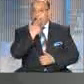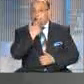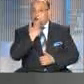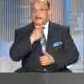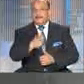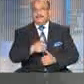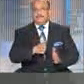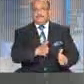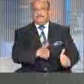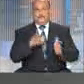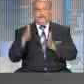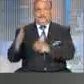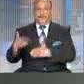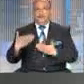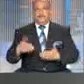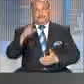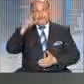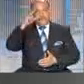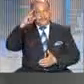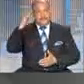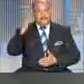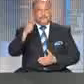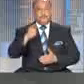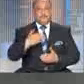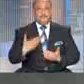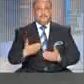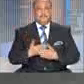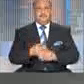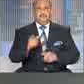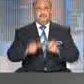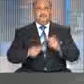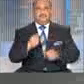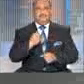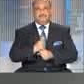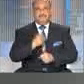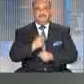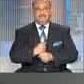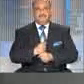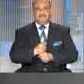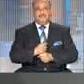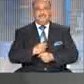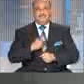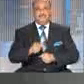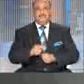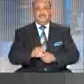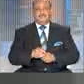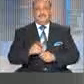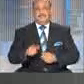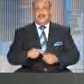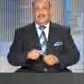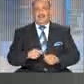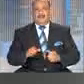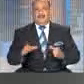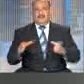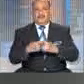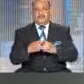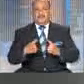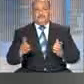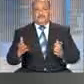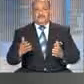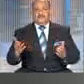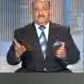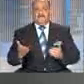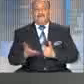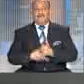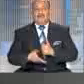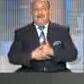وفي سيدي بوزيد، دخل اليوم أعوان وإطارات المندوبية الجهوية للتنمية الفلاحية في إضراب عن العمل لمدة يومين، كما نفذوا